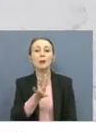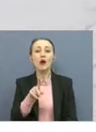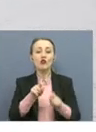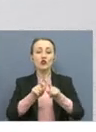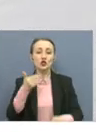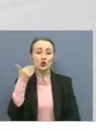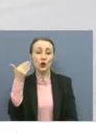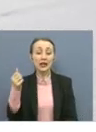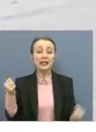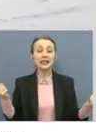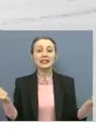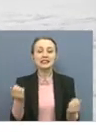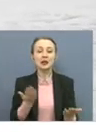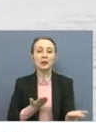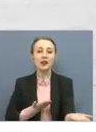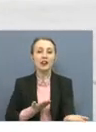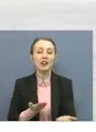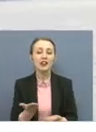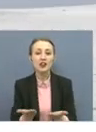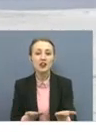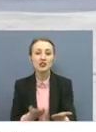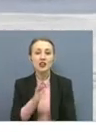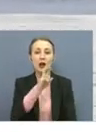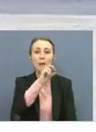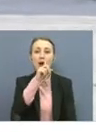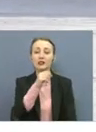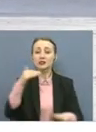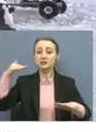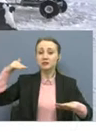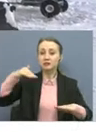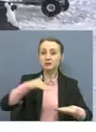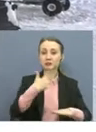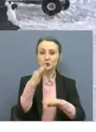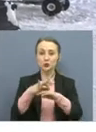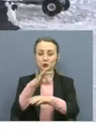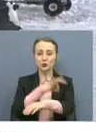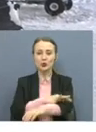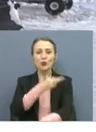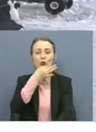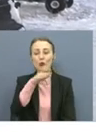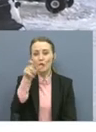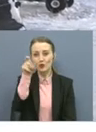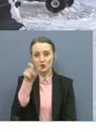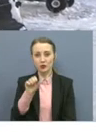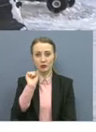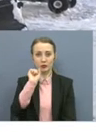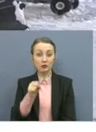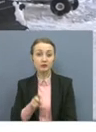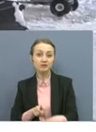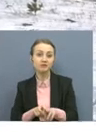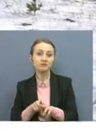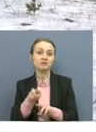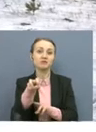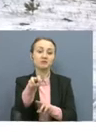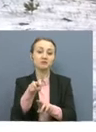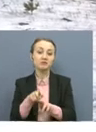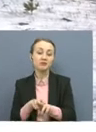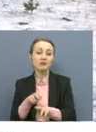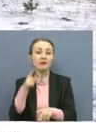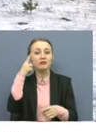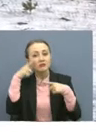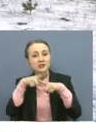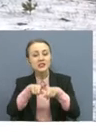ұстаздары да мұнда демалғанды ұнататын көрінеді. Шаңғы базасына келушілер әсіресе биіктігі 500 метр болатын көлбеу жайпақ еңістен,